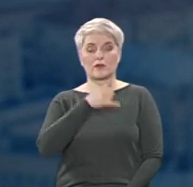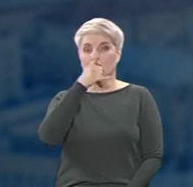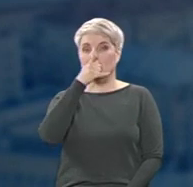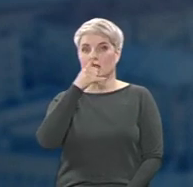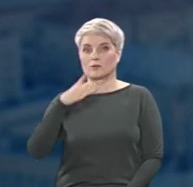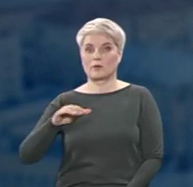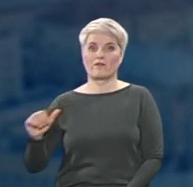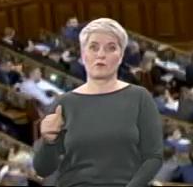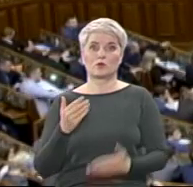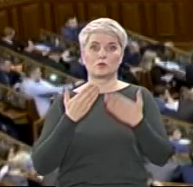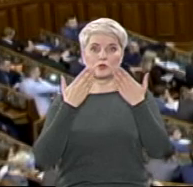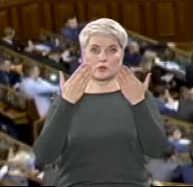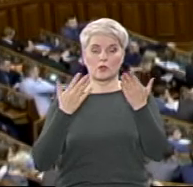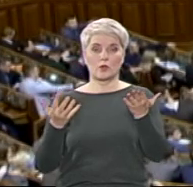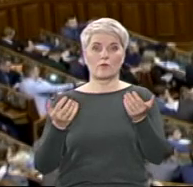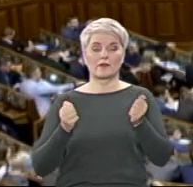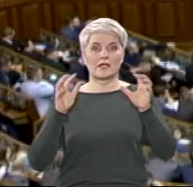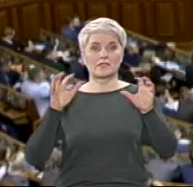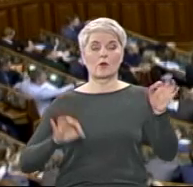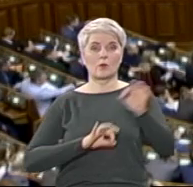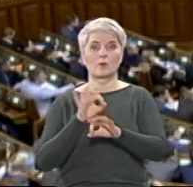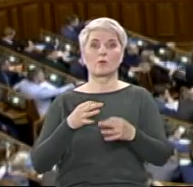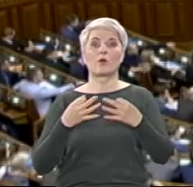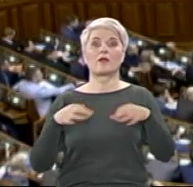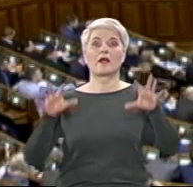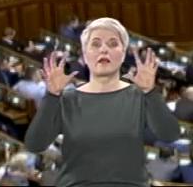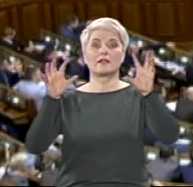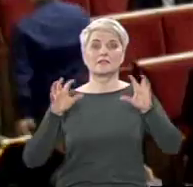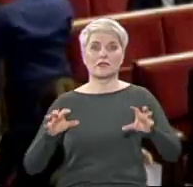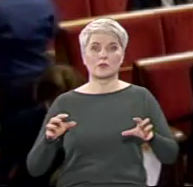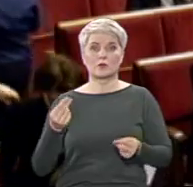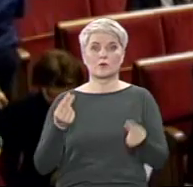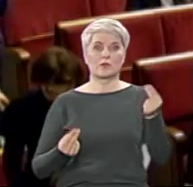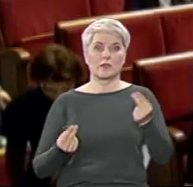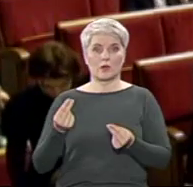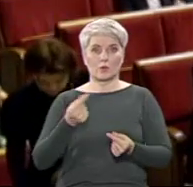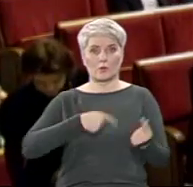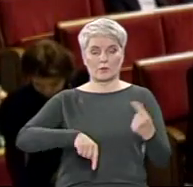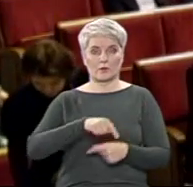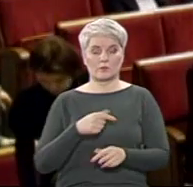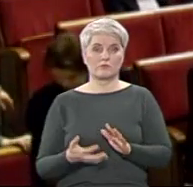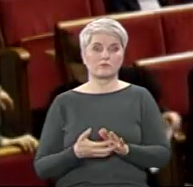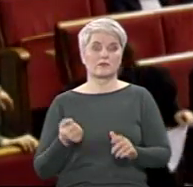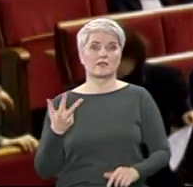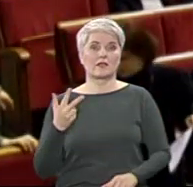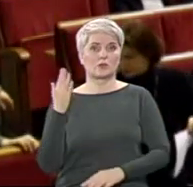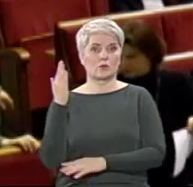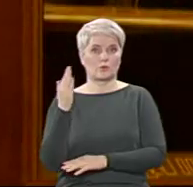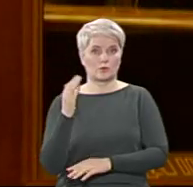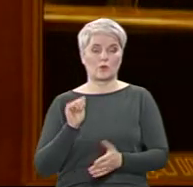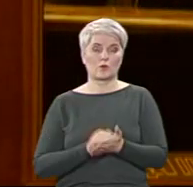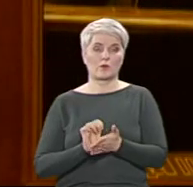першому читанні ухвалити законопроєкт про легалізацію грального бізнесу. Забракло 13 голосів. Документ відправили на